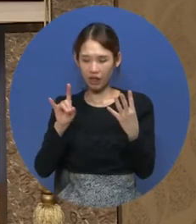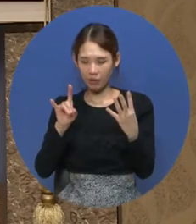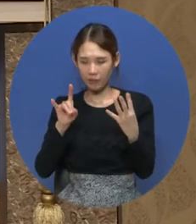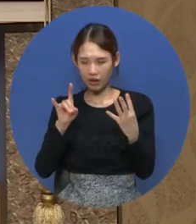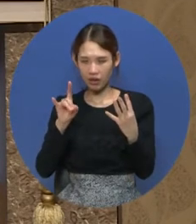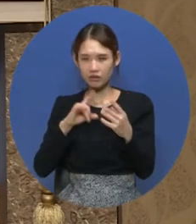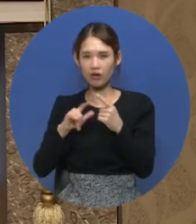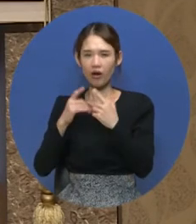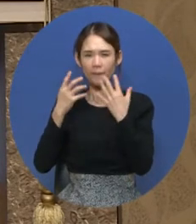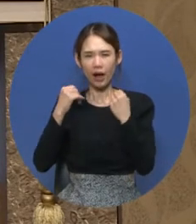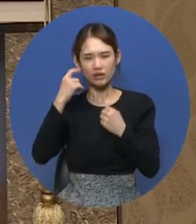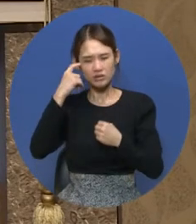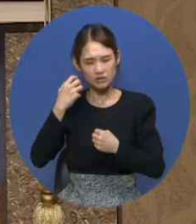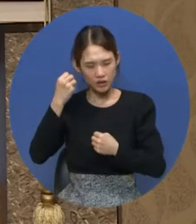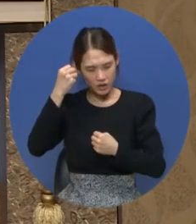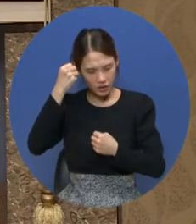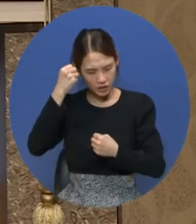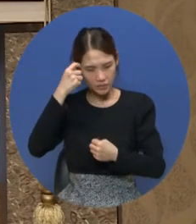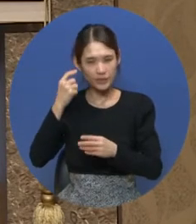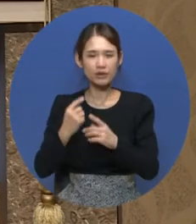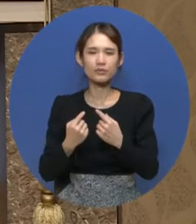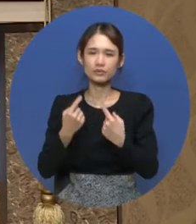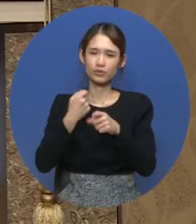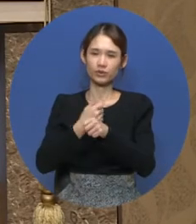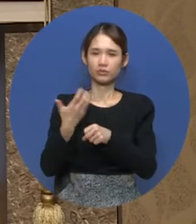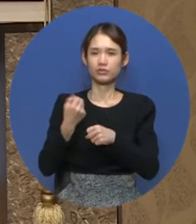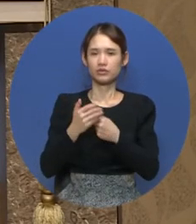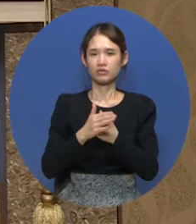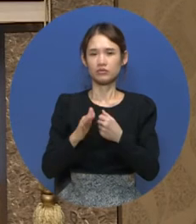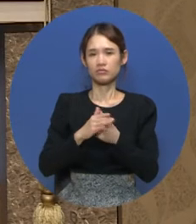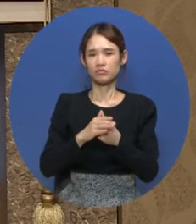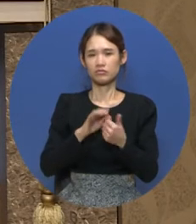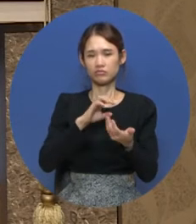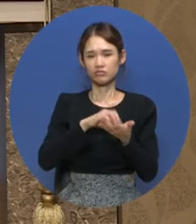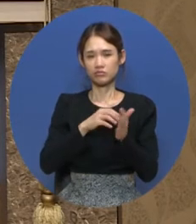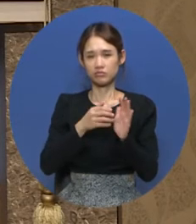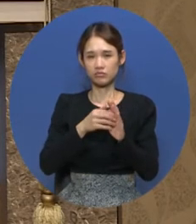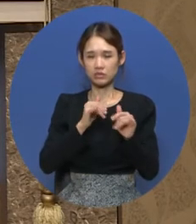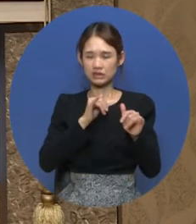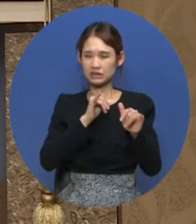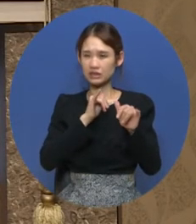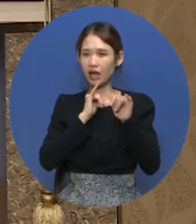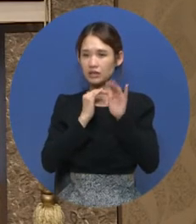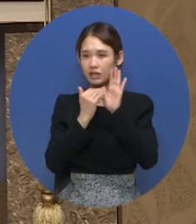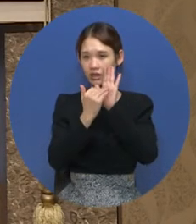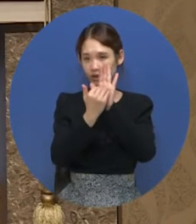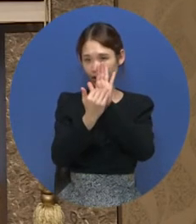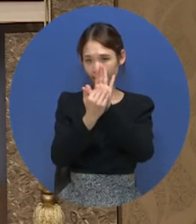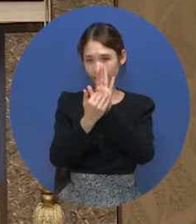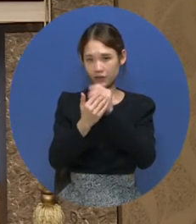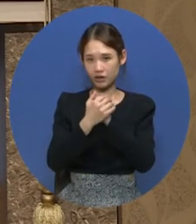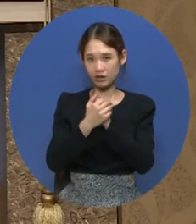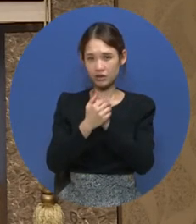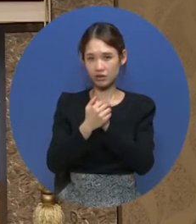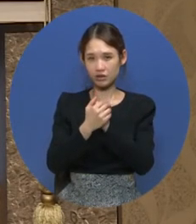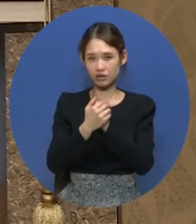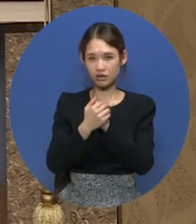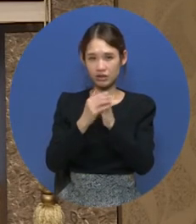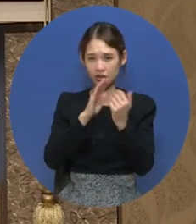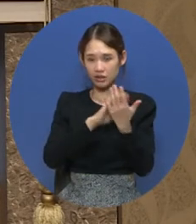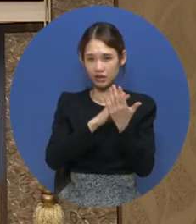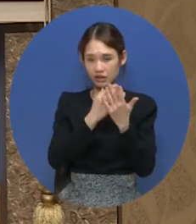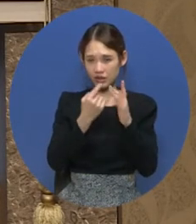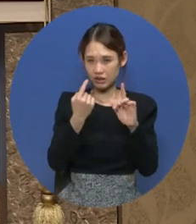정도로 어 자생 강유리 높기 때문에 저희가 그러한 그 자살생각 묘미가 자살 예방 밀